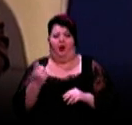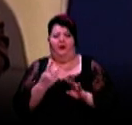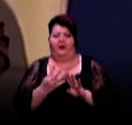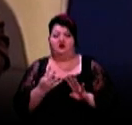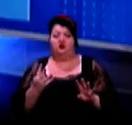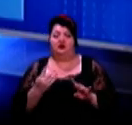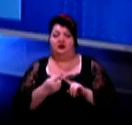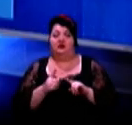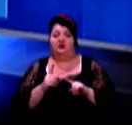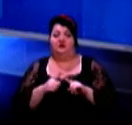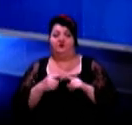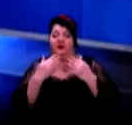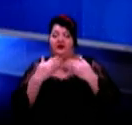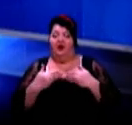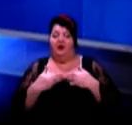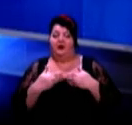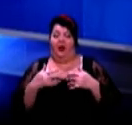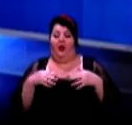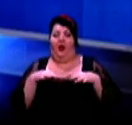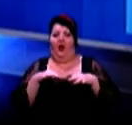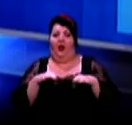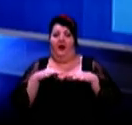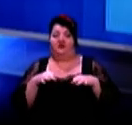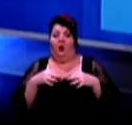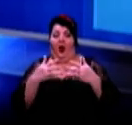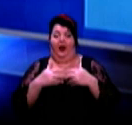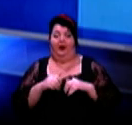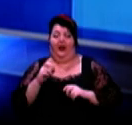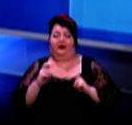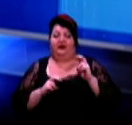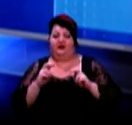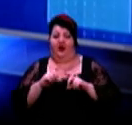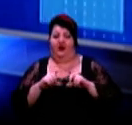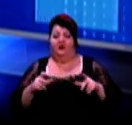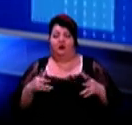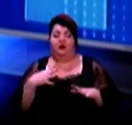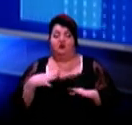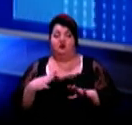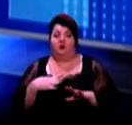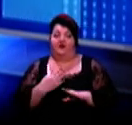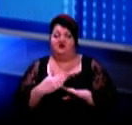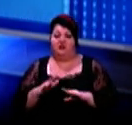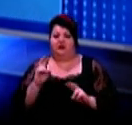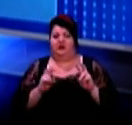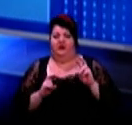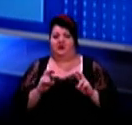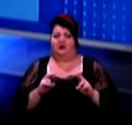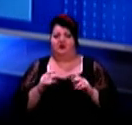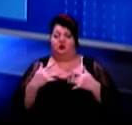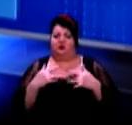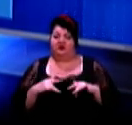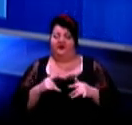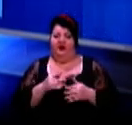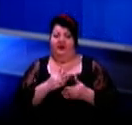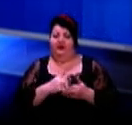чергу, зверталася до наш автоагрегатний завод, торговий дім, який змушений був частину працівників звільнити. Знаємо, ще